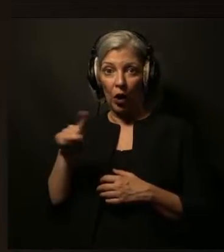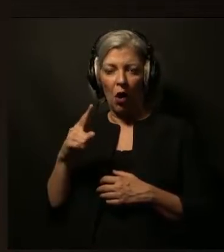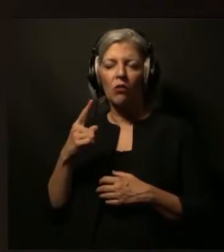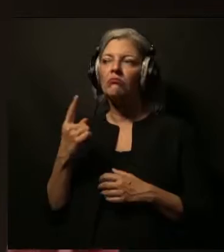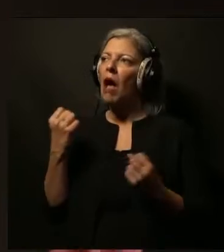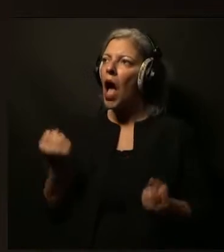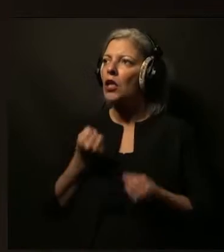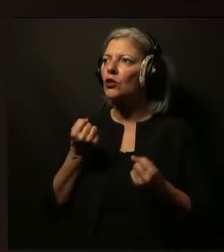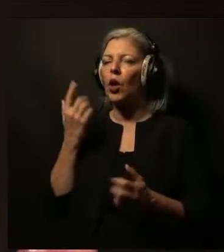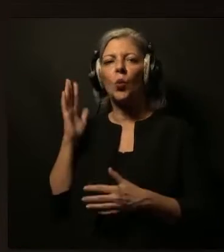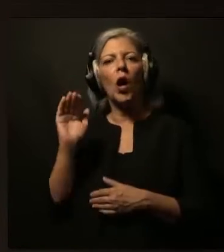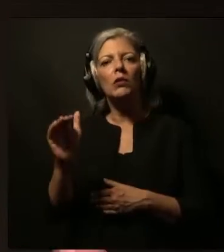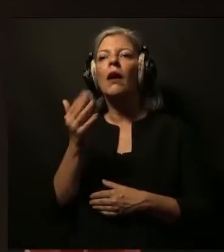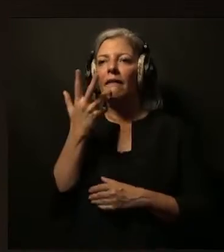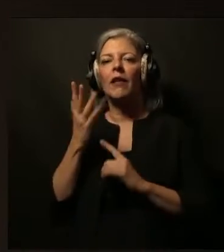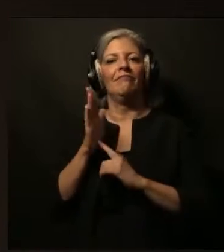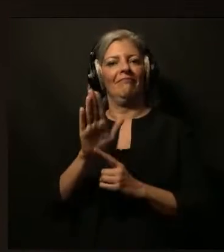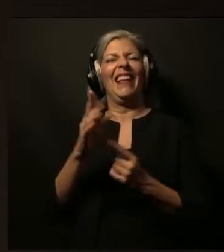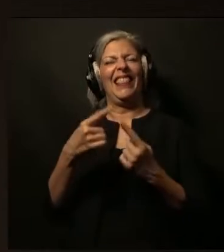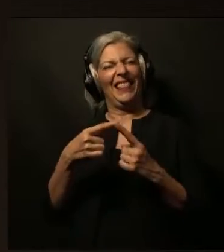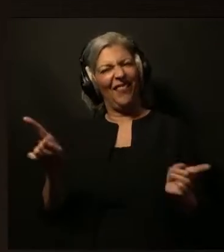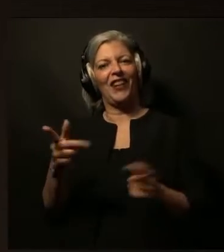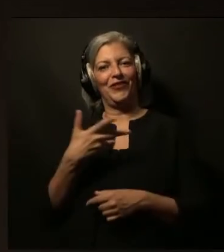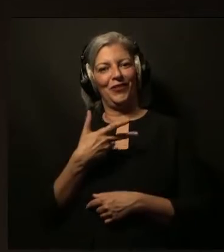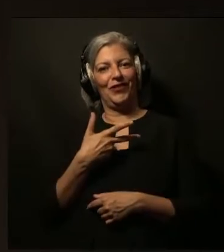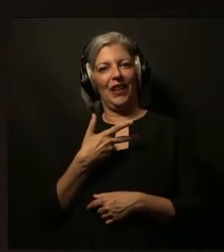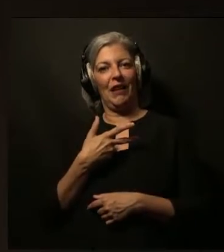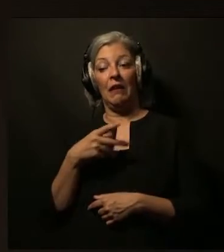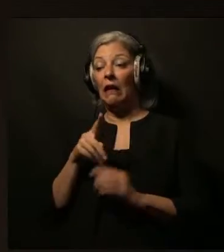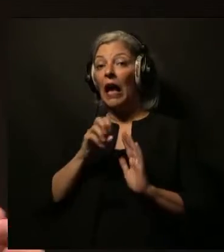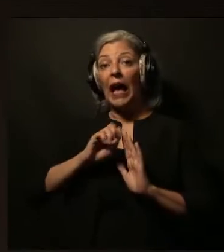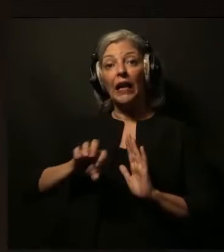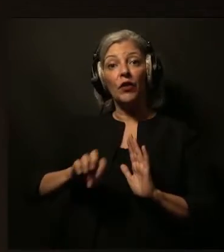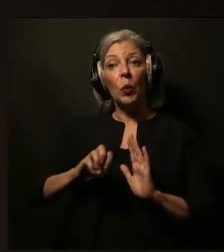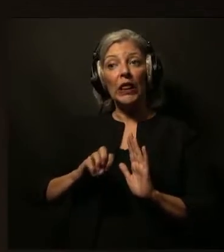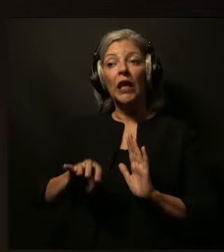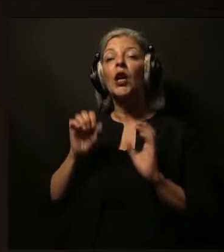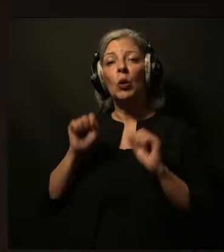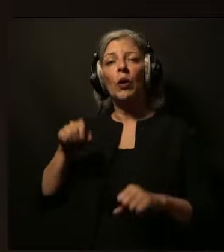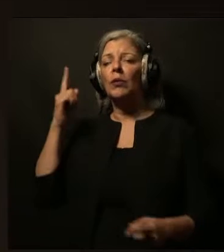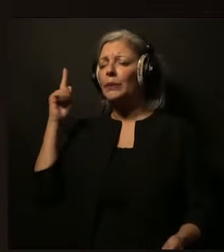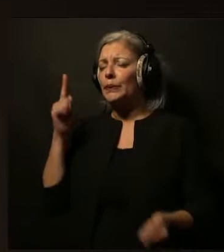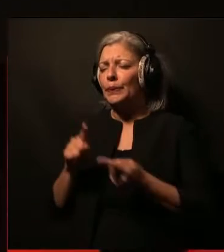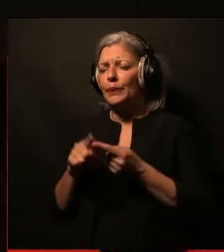differenza vi dimostrerò anche che è possibile ridurre i vostri rifiuti in maniera